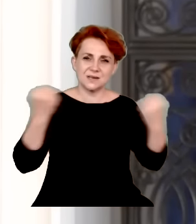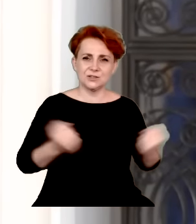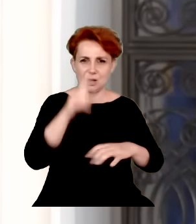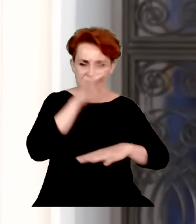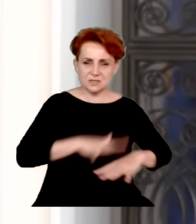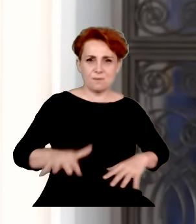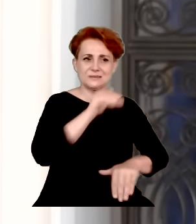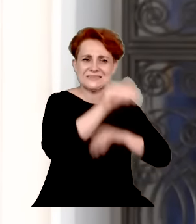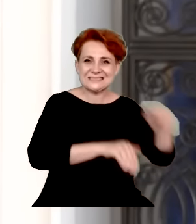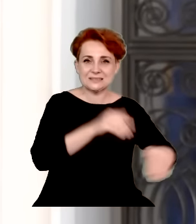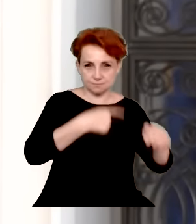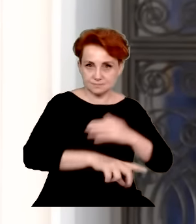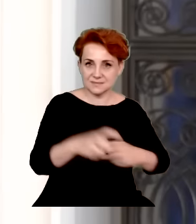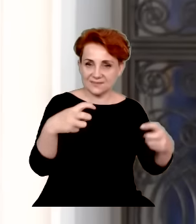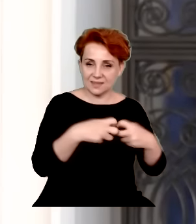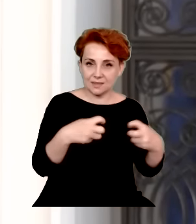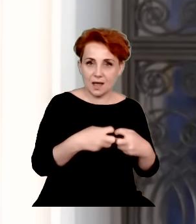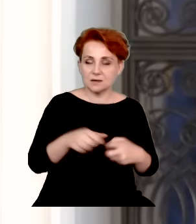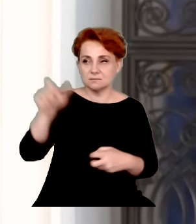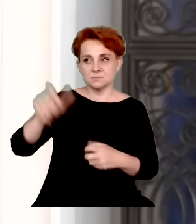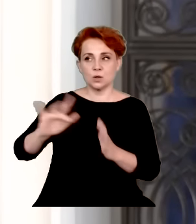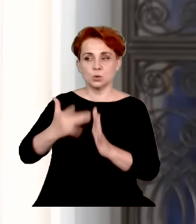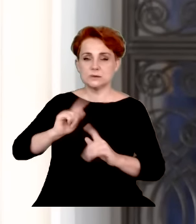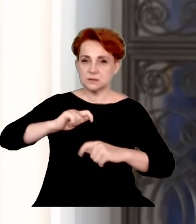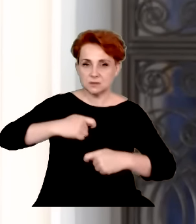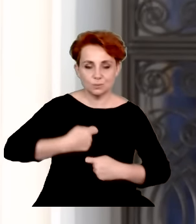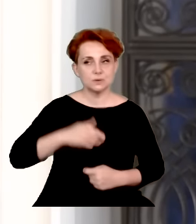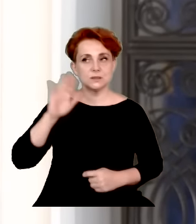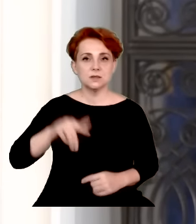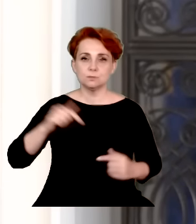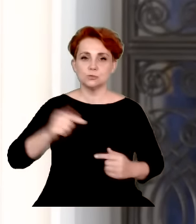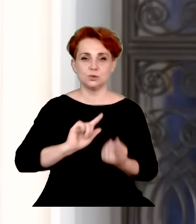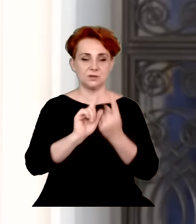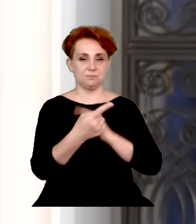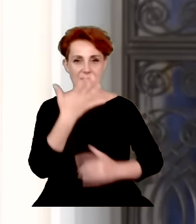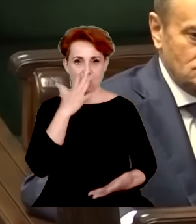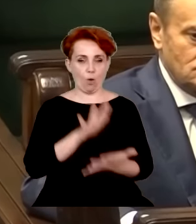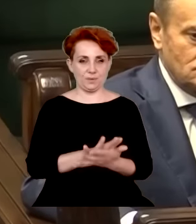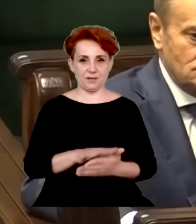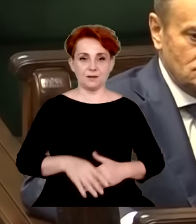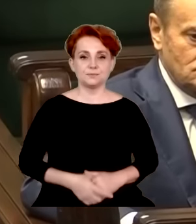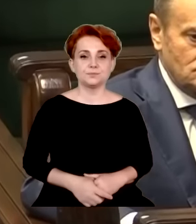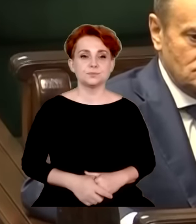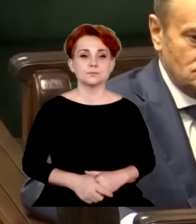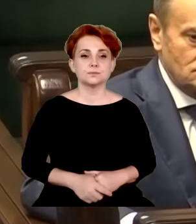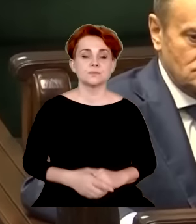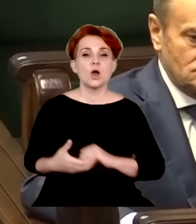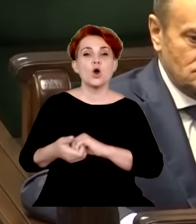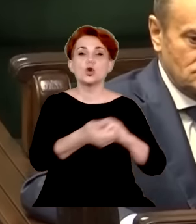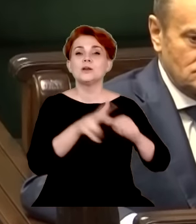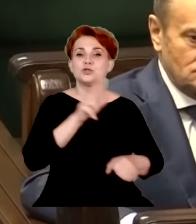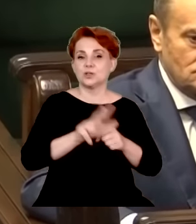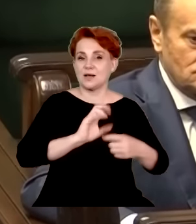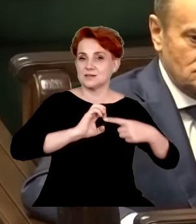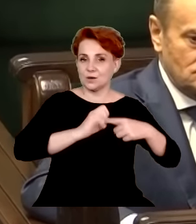w internecie zmusiła go do zmiany stanowiska o 180 stopni. Koalicja 13 grudnia